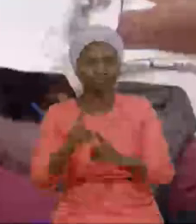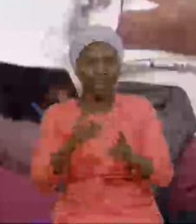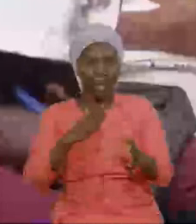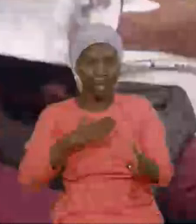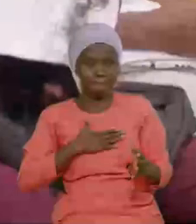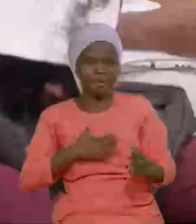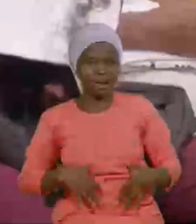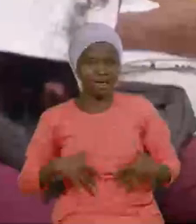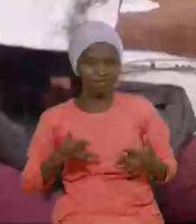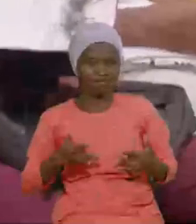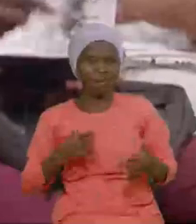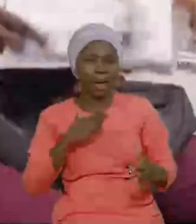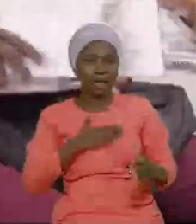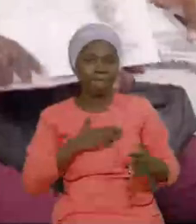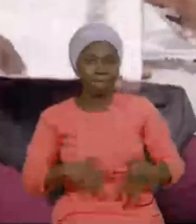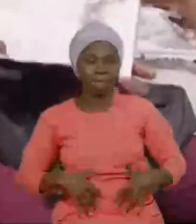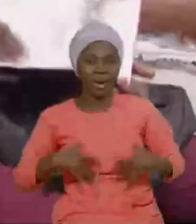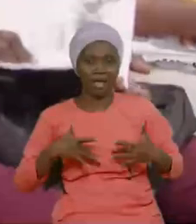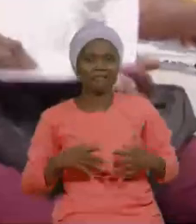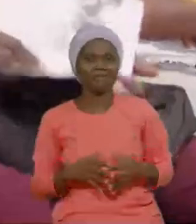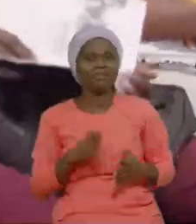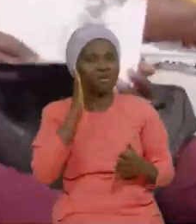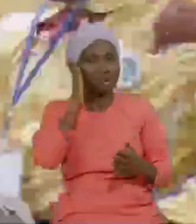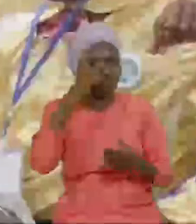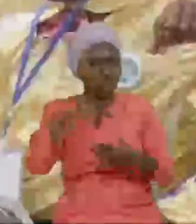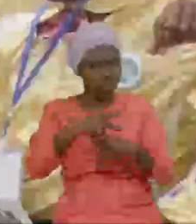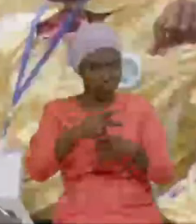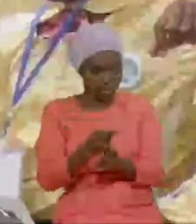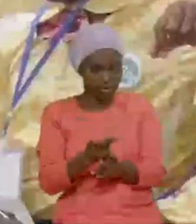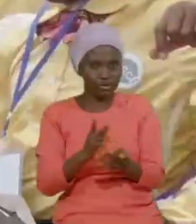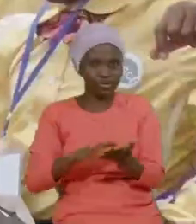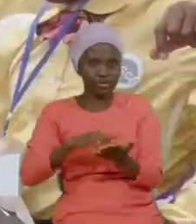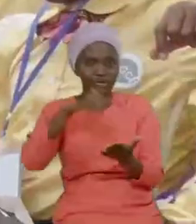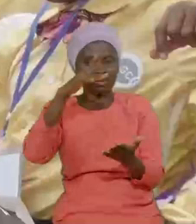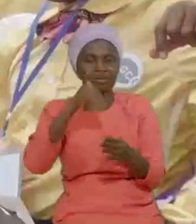gloire. Ma vie. Ma vie.